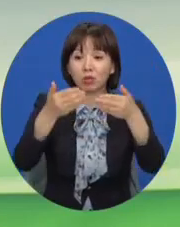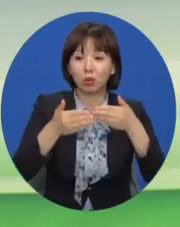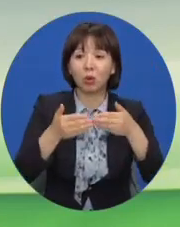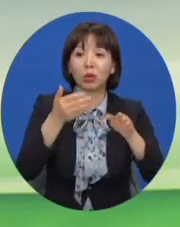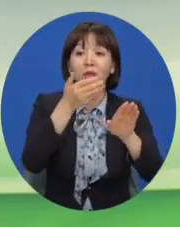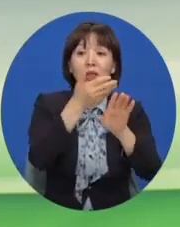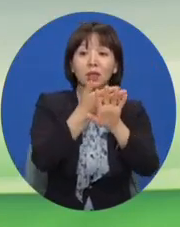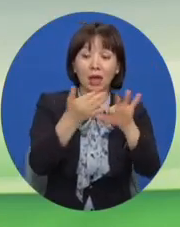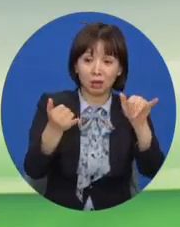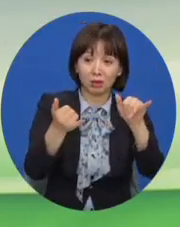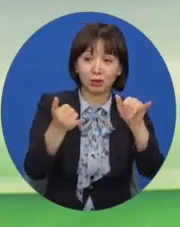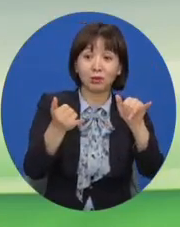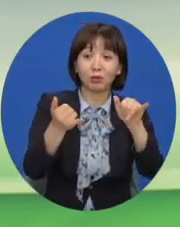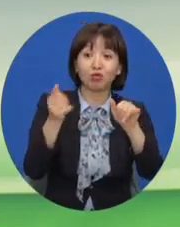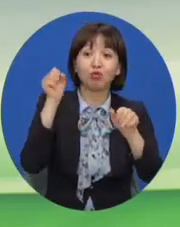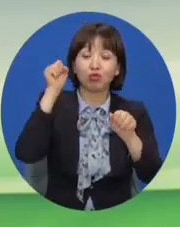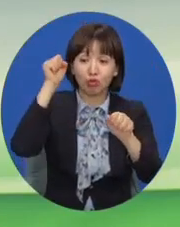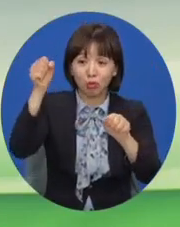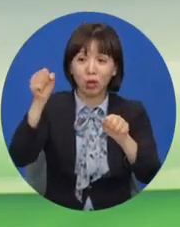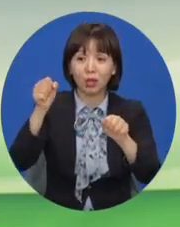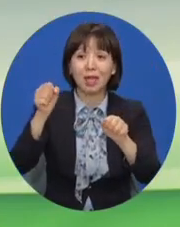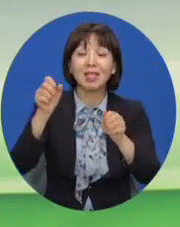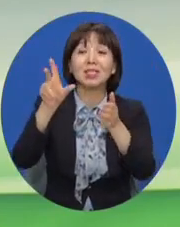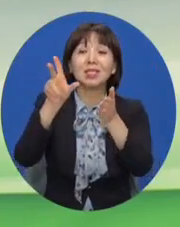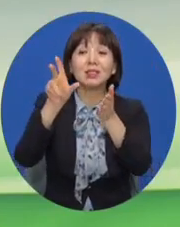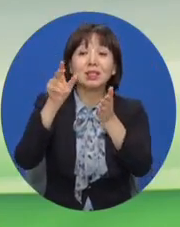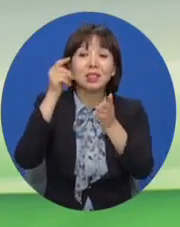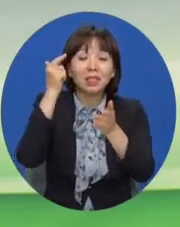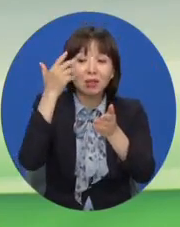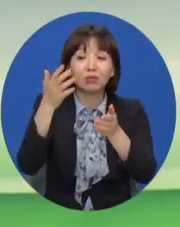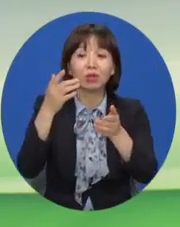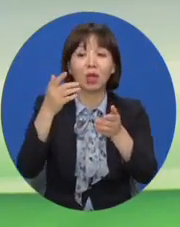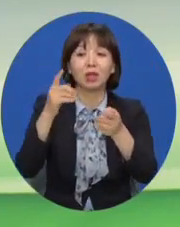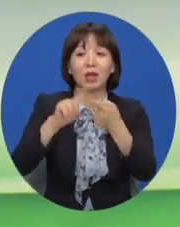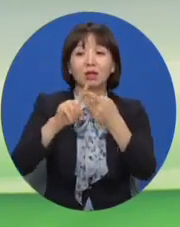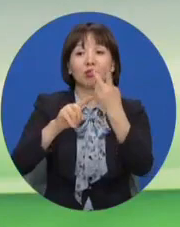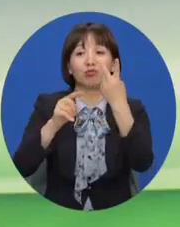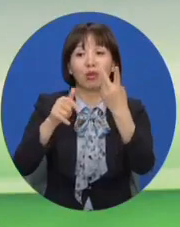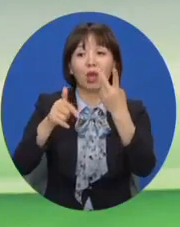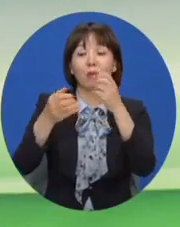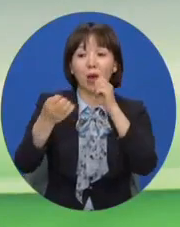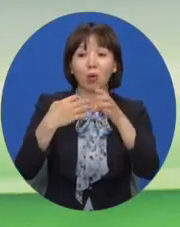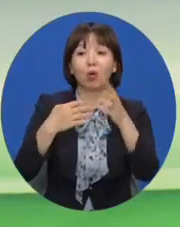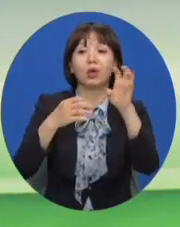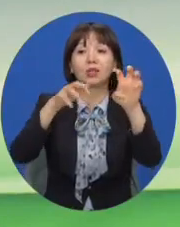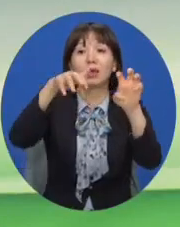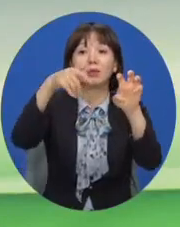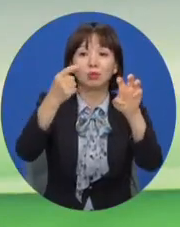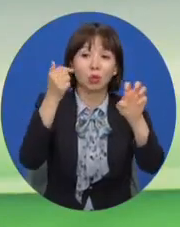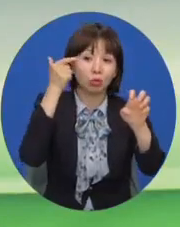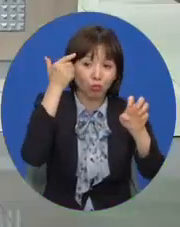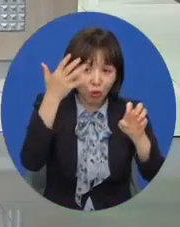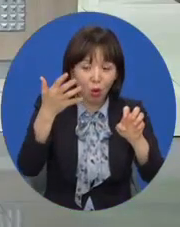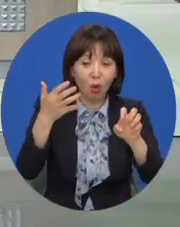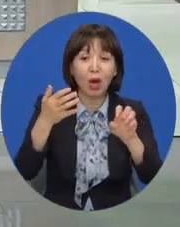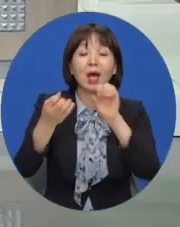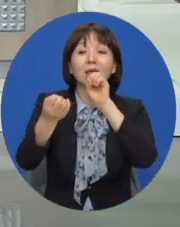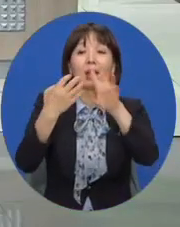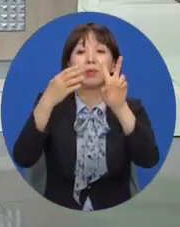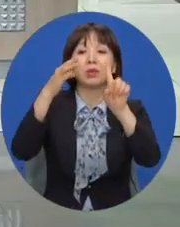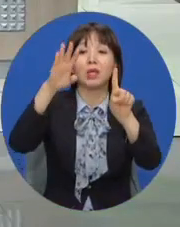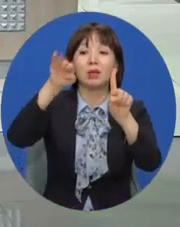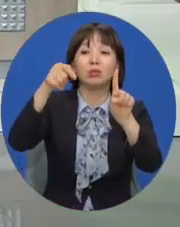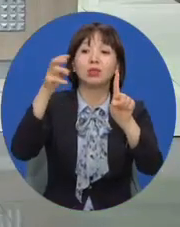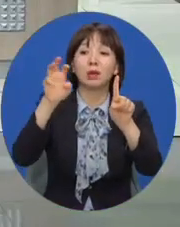두 분으로부터 보충 질문 한 가지씩을 받겠습니다. 이때 질문 시간은 30초, 그리고 답변 시간은 1분 30초로 제한을